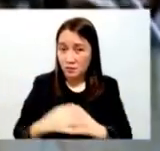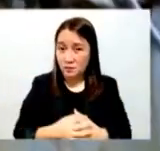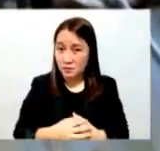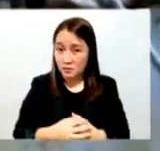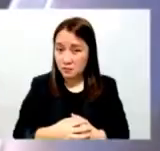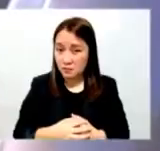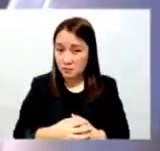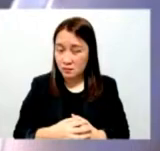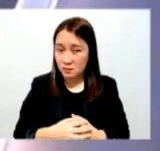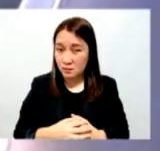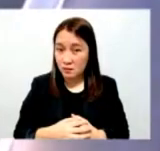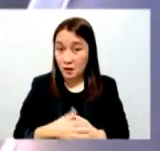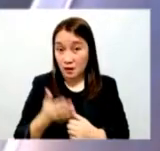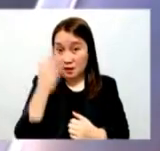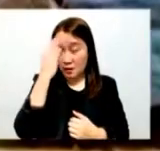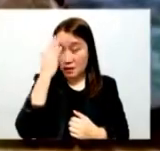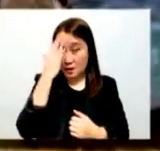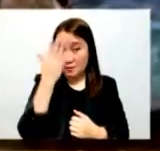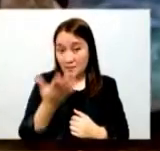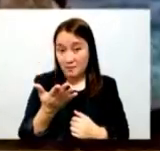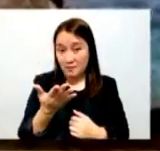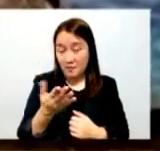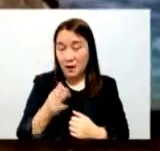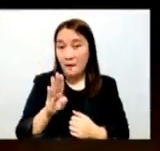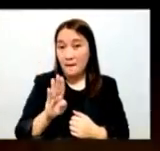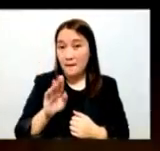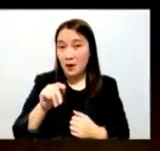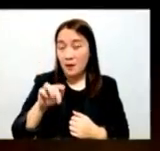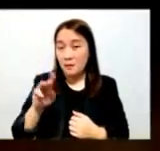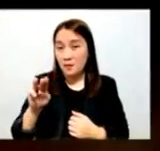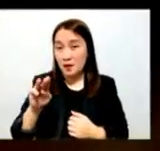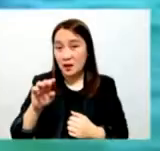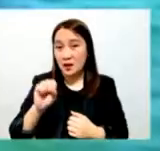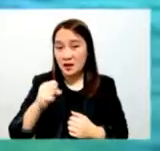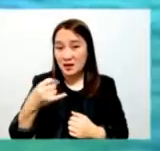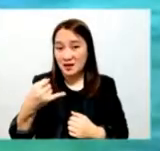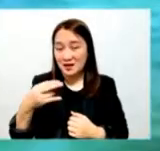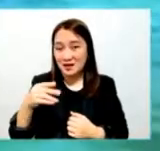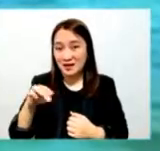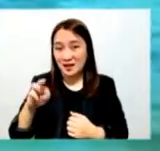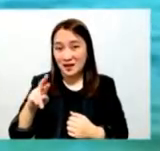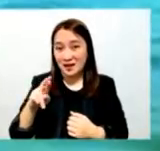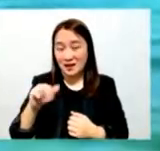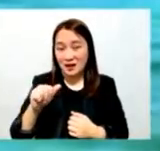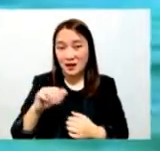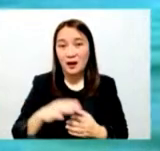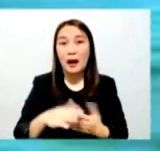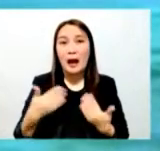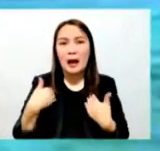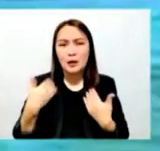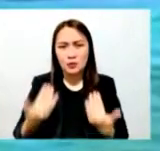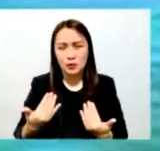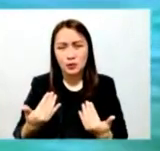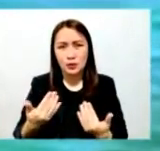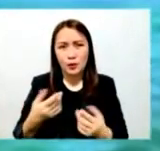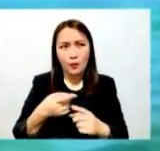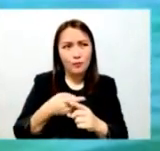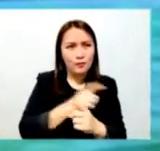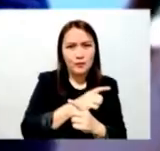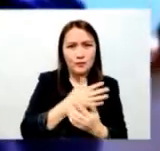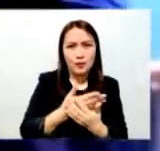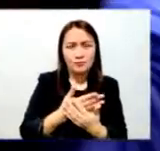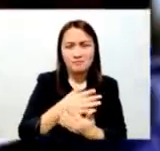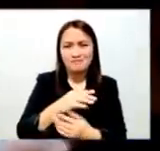Pamilyar na siguro kayo sa BRP Sierra Madre na hanggang ngayon ay nakasadsad pa rin sa Ayungin Shoal mula pa noong Mayo taong 1999.